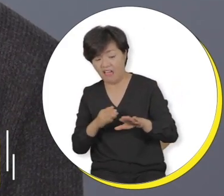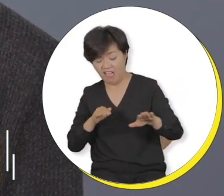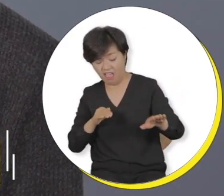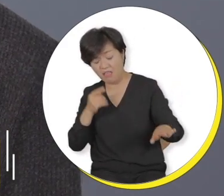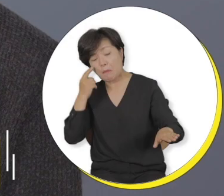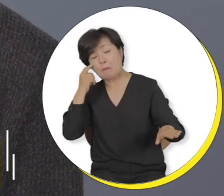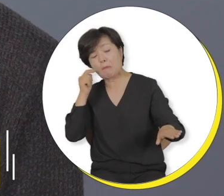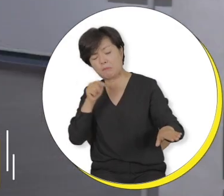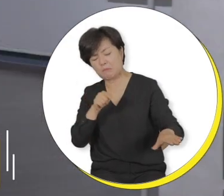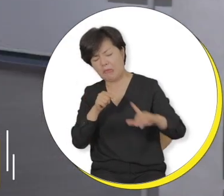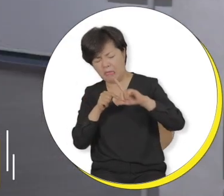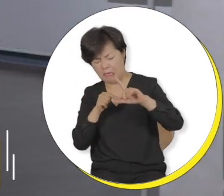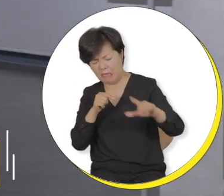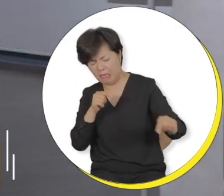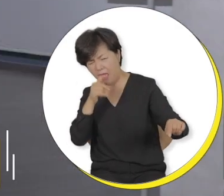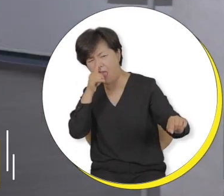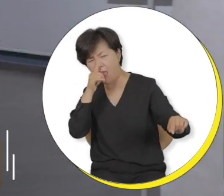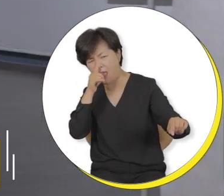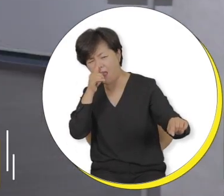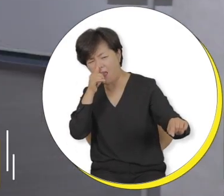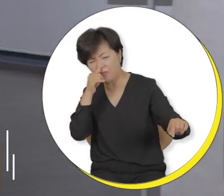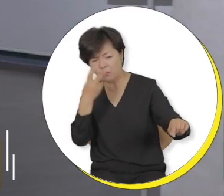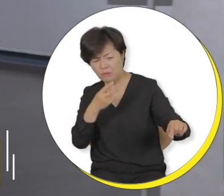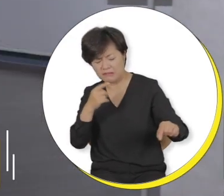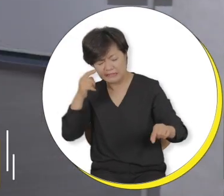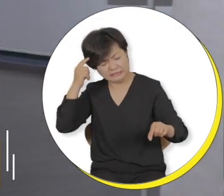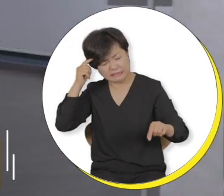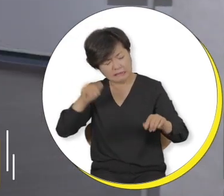나와 다르다고 해서 되게 차별적인 시선이나